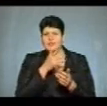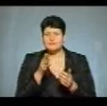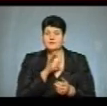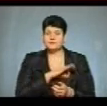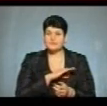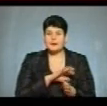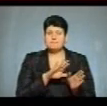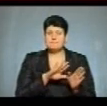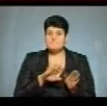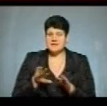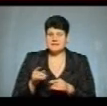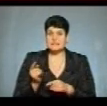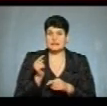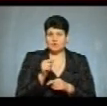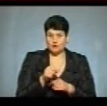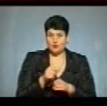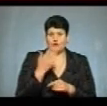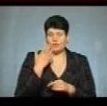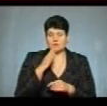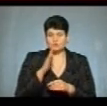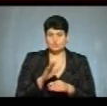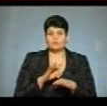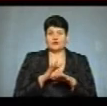Після того, як будуть проведені